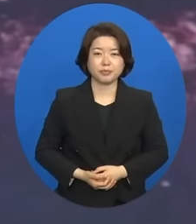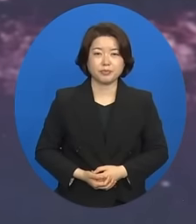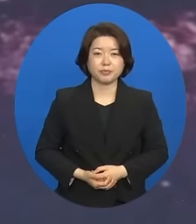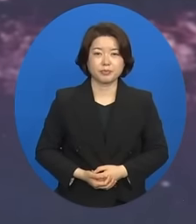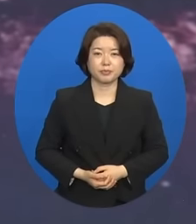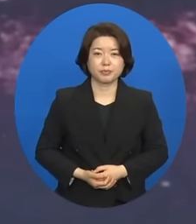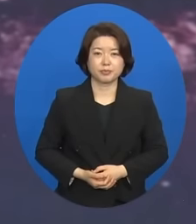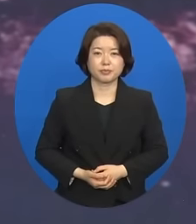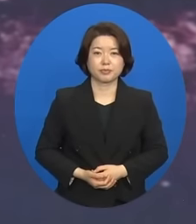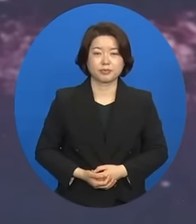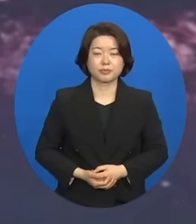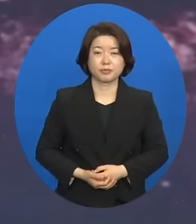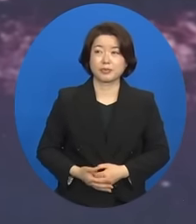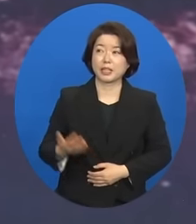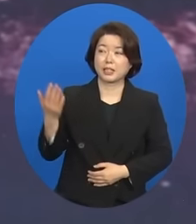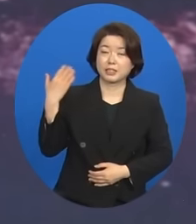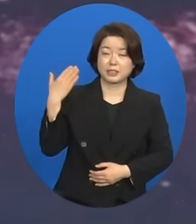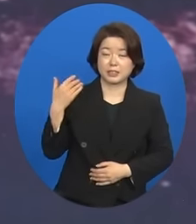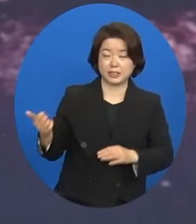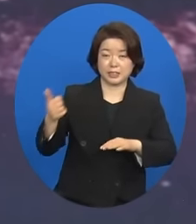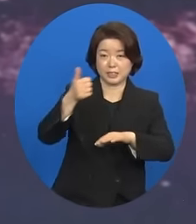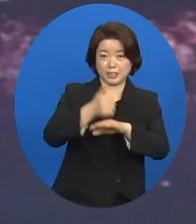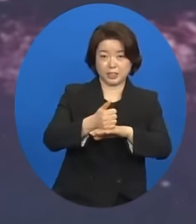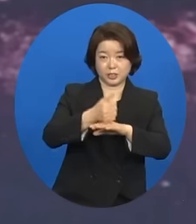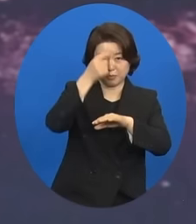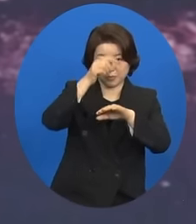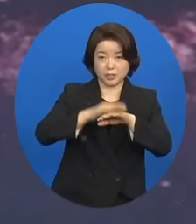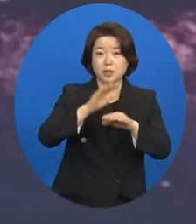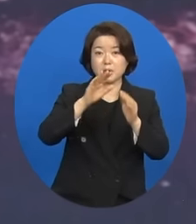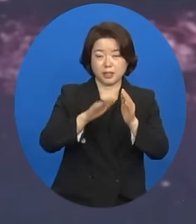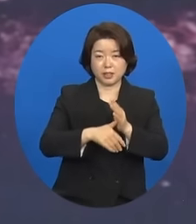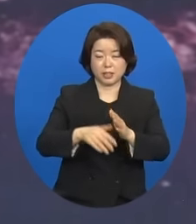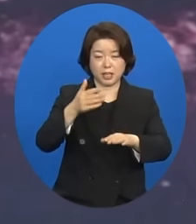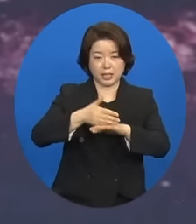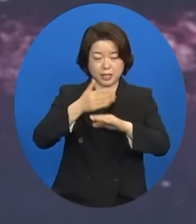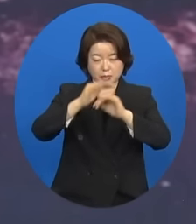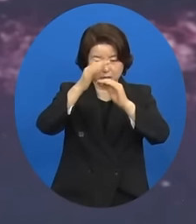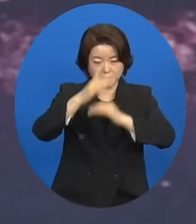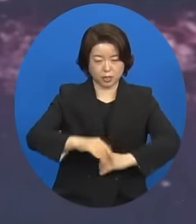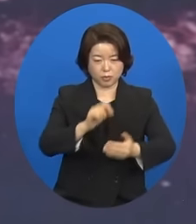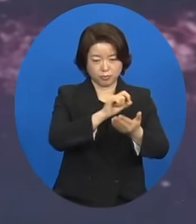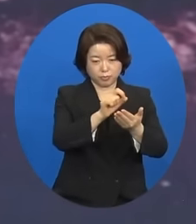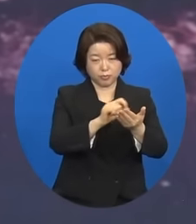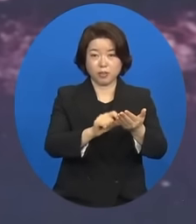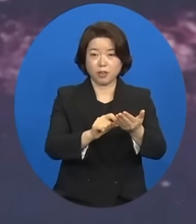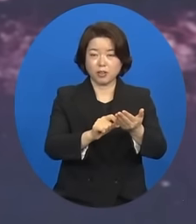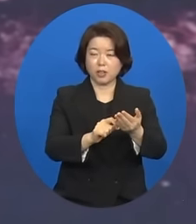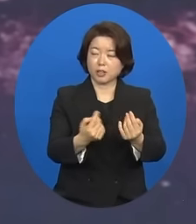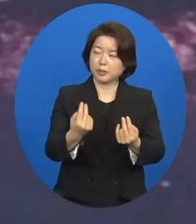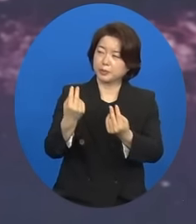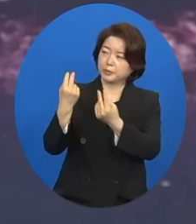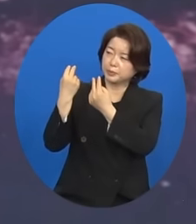은혜인니다 지난 취 예배를 드리면서 감사한 내용을 쓰는데 지난날을